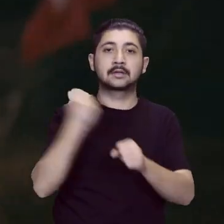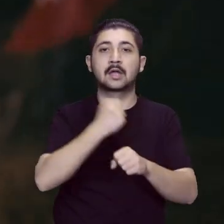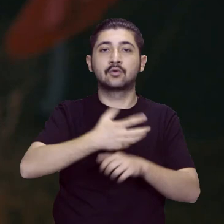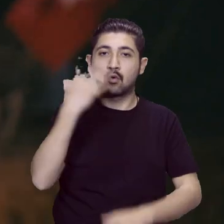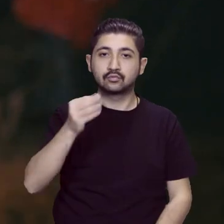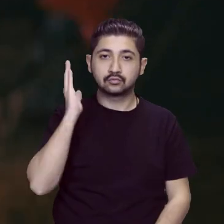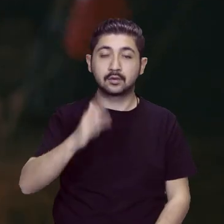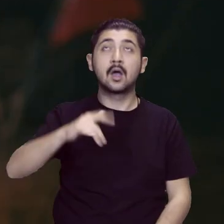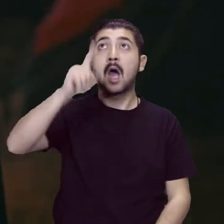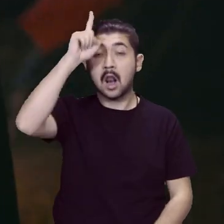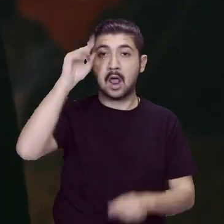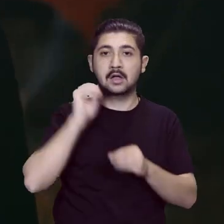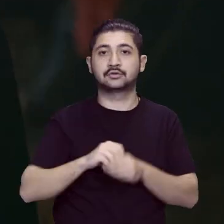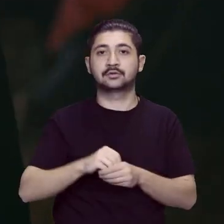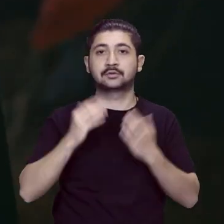Hak için,